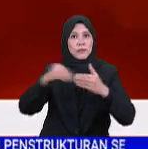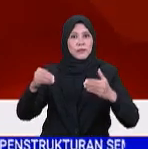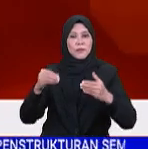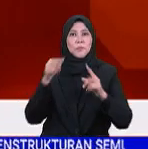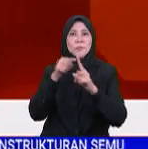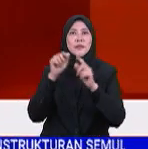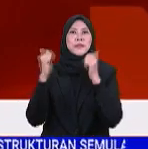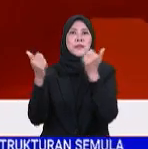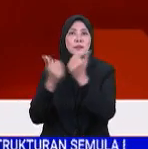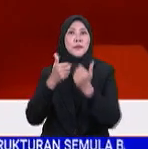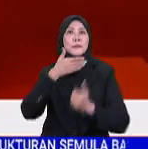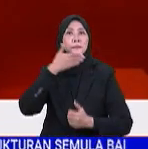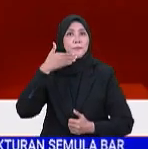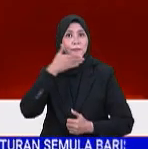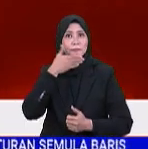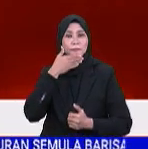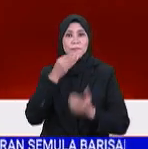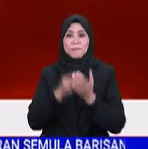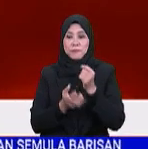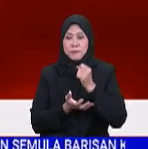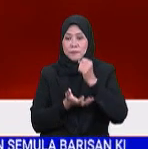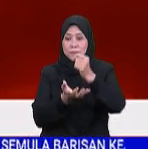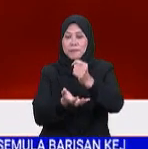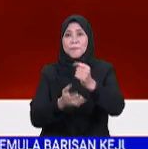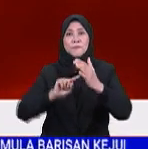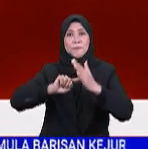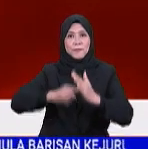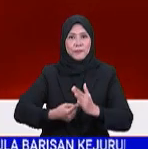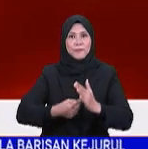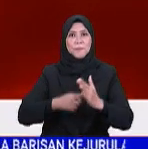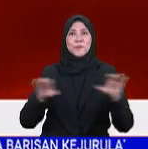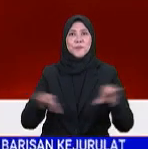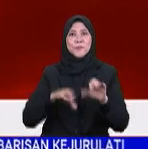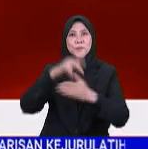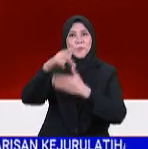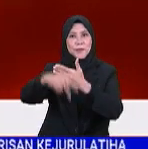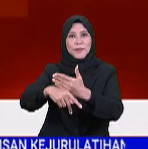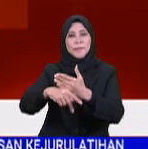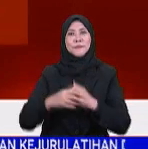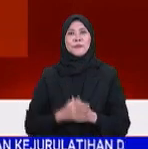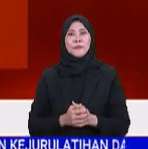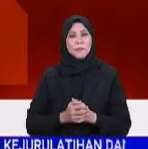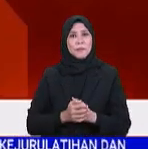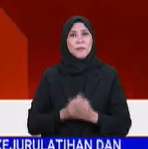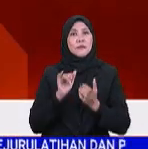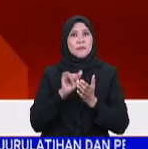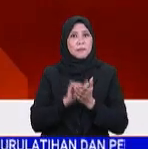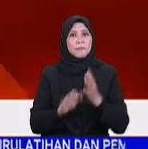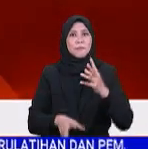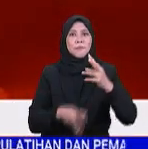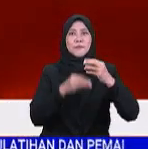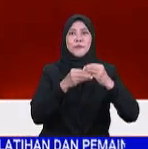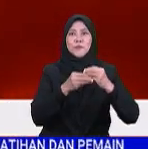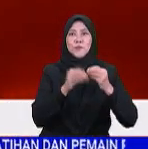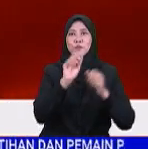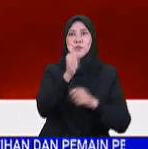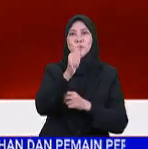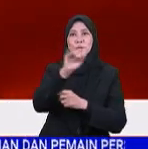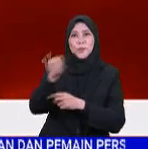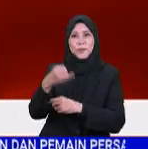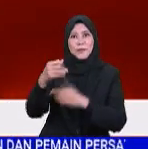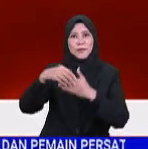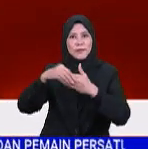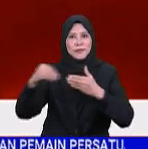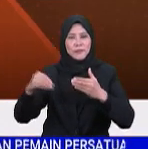kepada persatuan beliau sebagai dana permulaan untuk pelaksanaan program langkah tersebut sebagai tambahan kepada 10